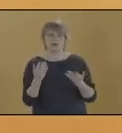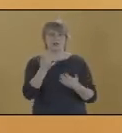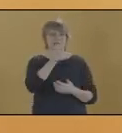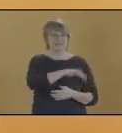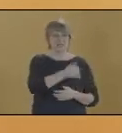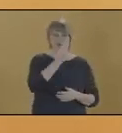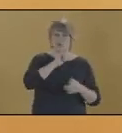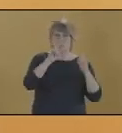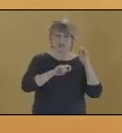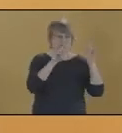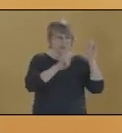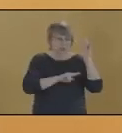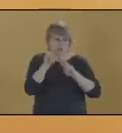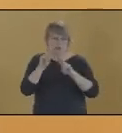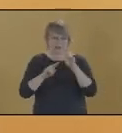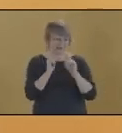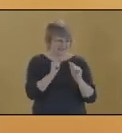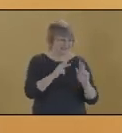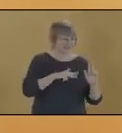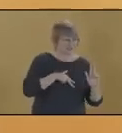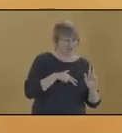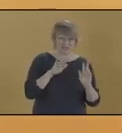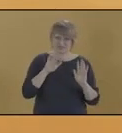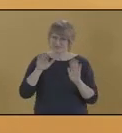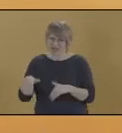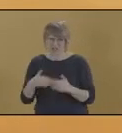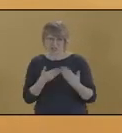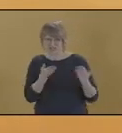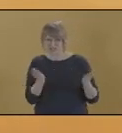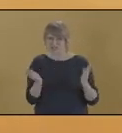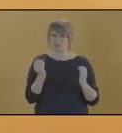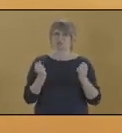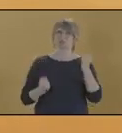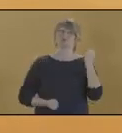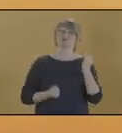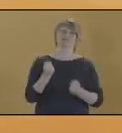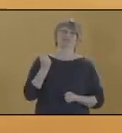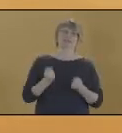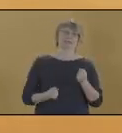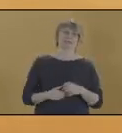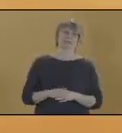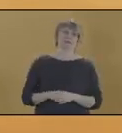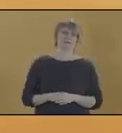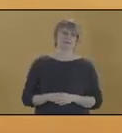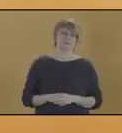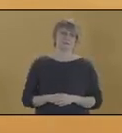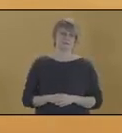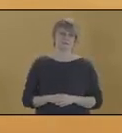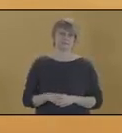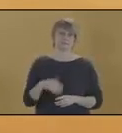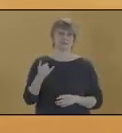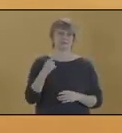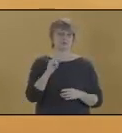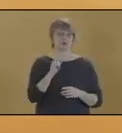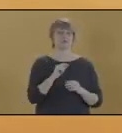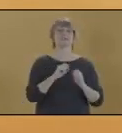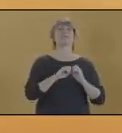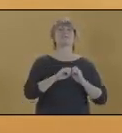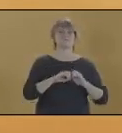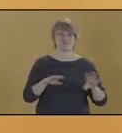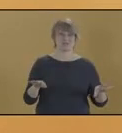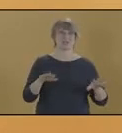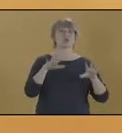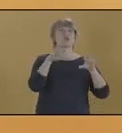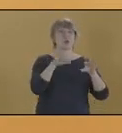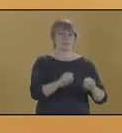sehr schwer zu unterscheiden, was ist denn jetzt echt und was ist falsch. Das heißt, wir haben eine Herausforderung an die Medienkompetenz der NutzerInnen.